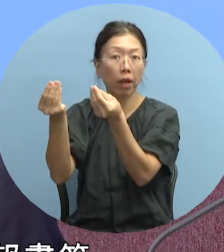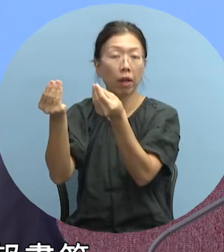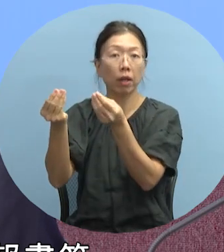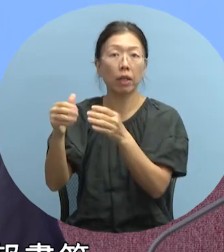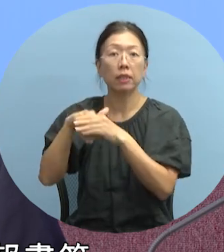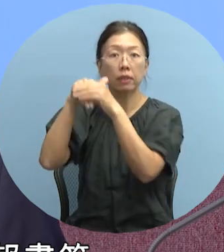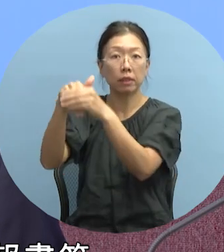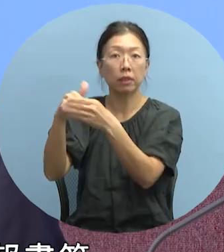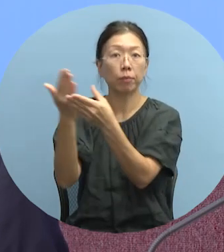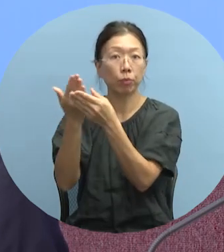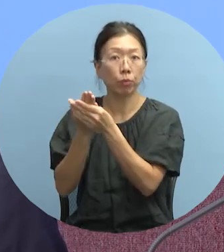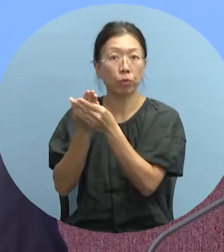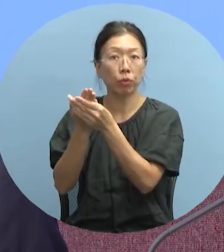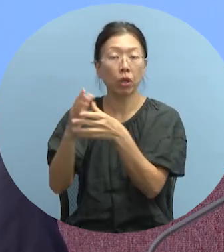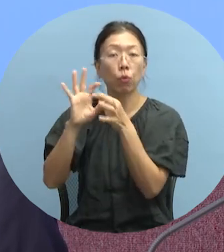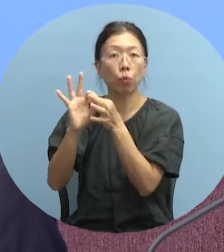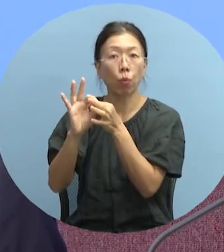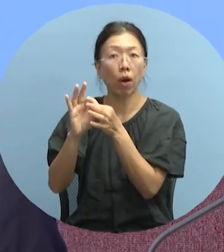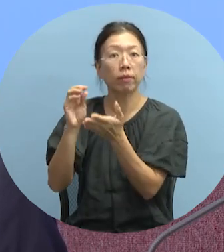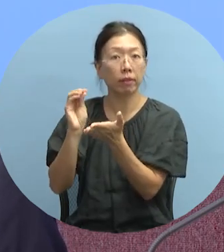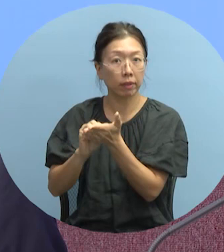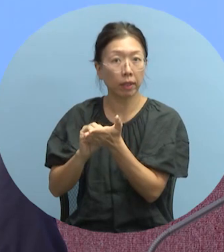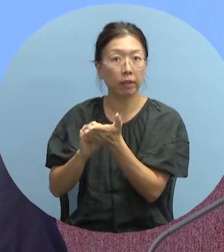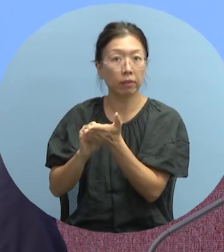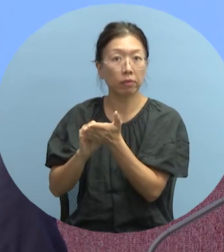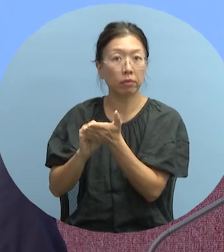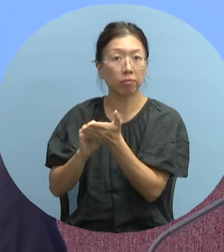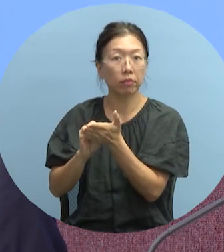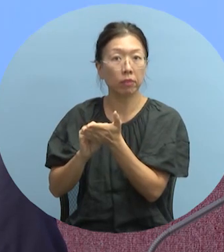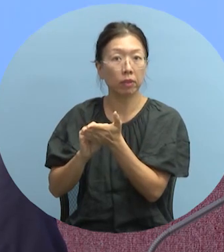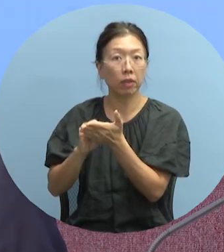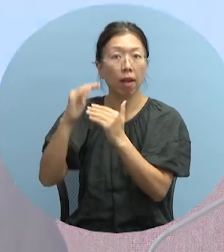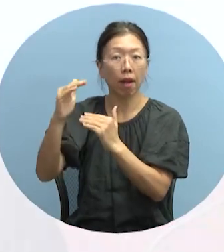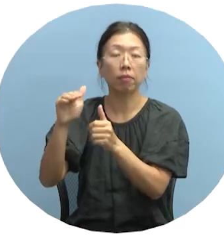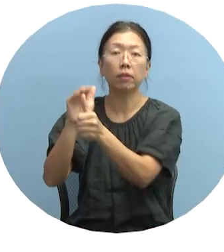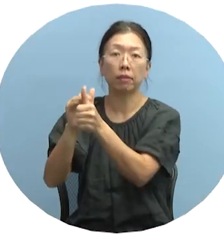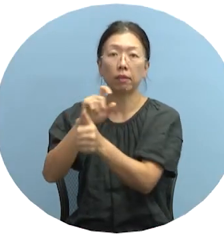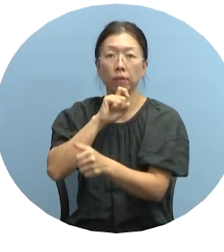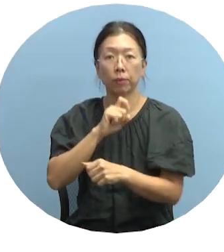選舉申報書等嘅有關規定同埋期限嘅。